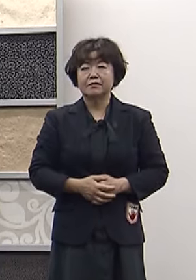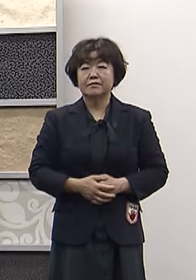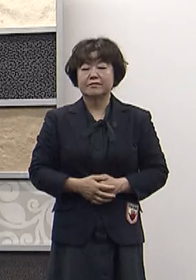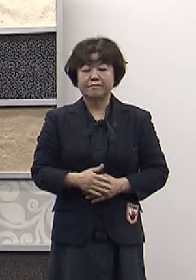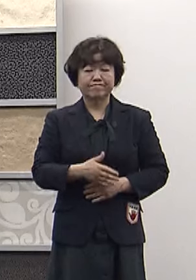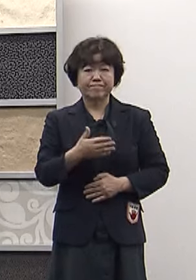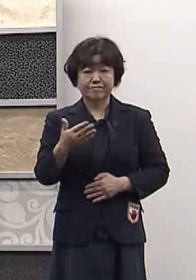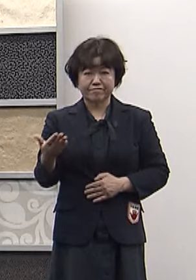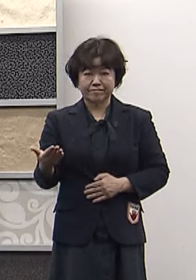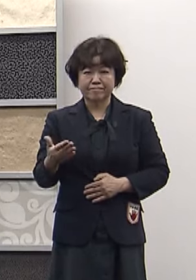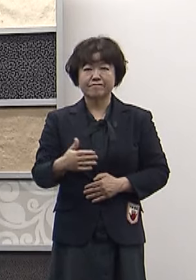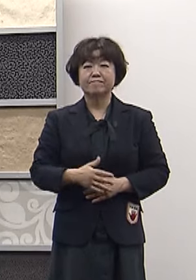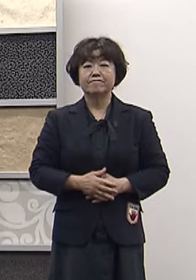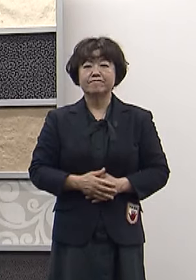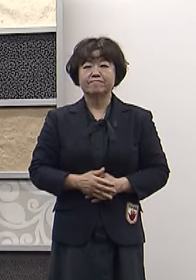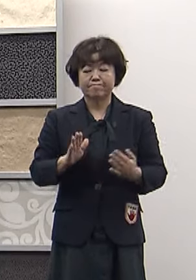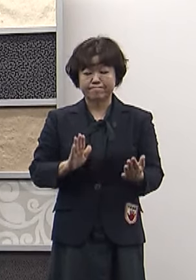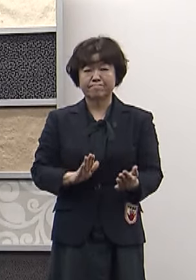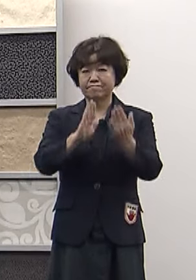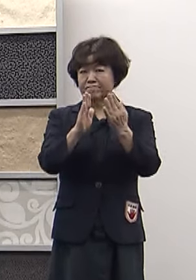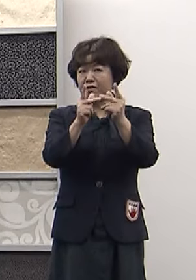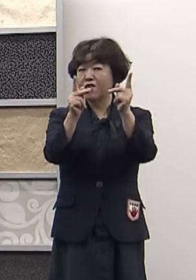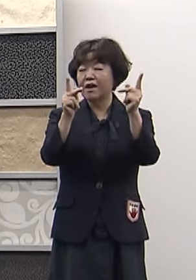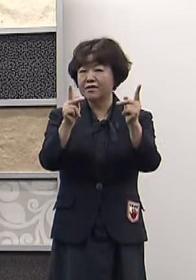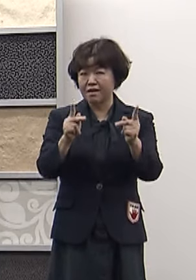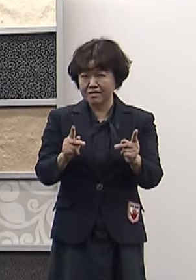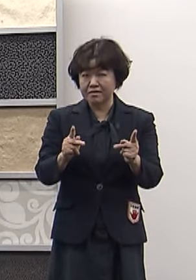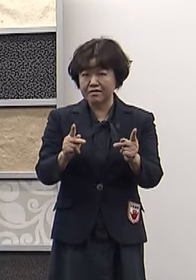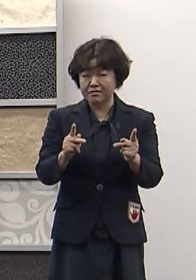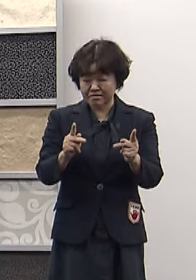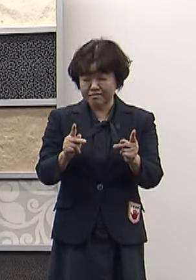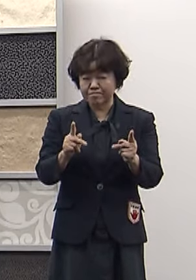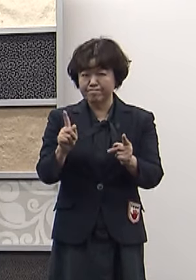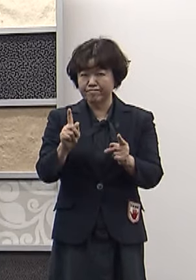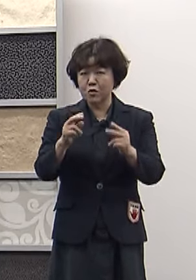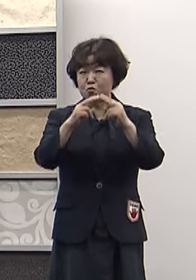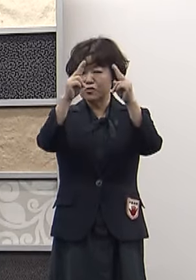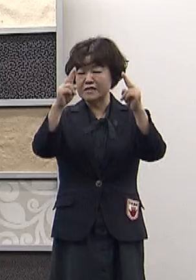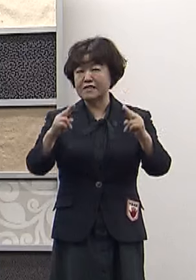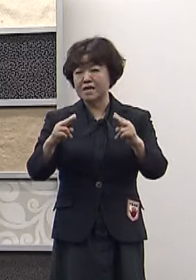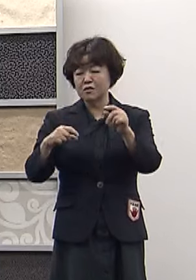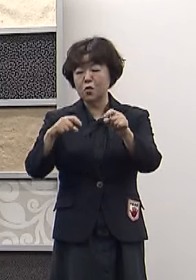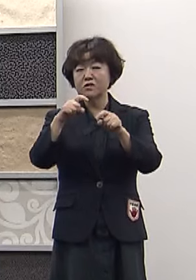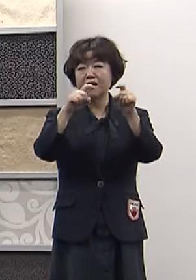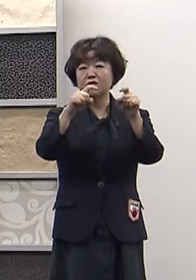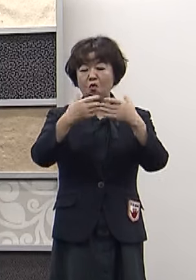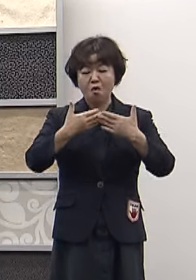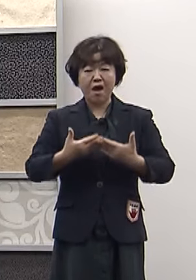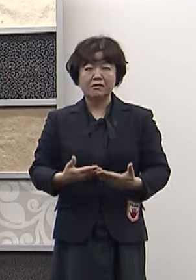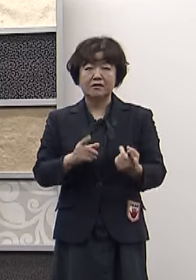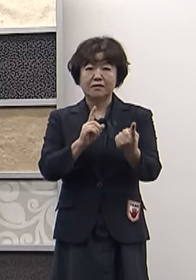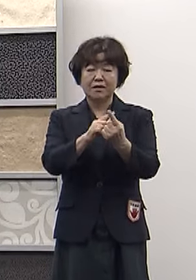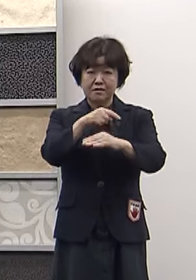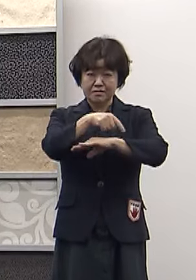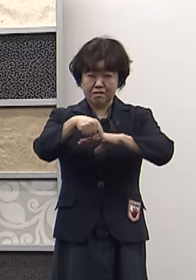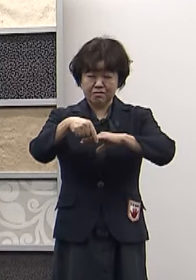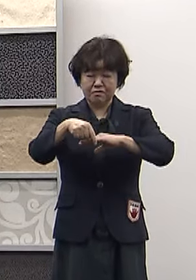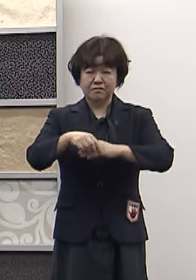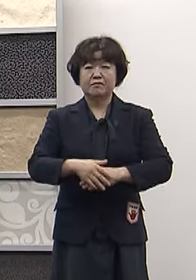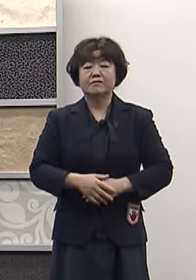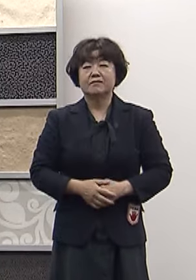次に、喫緊の課題となっております、富士山登山の安全対策について申し述べ